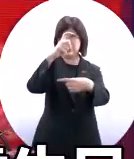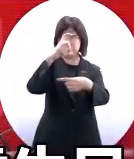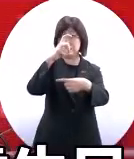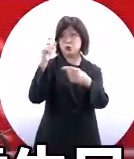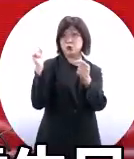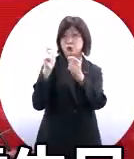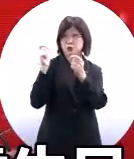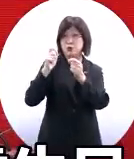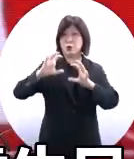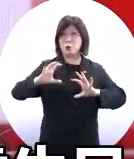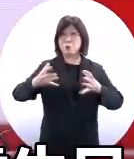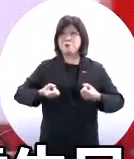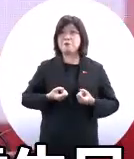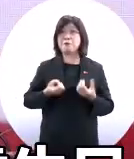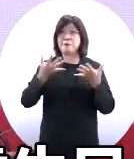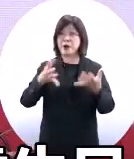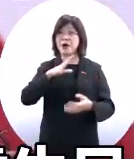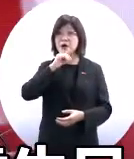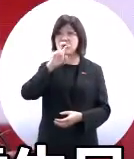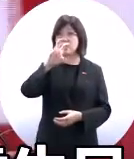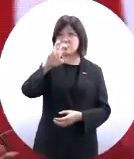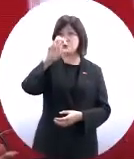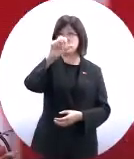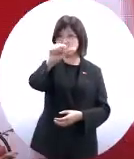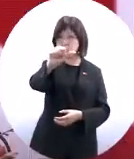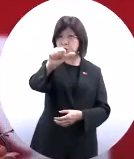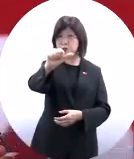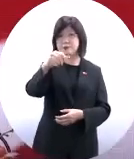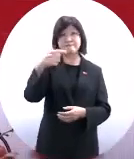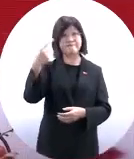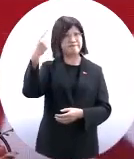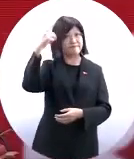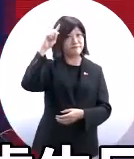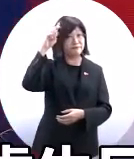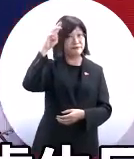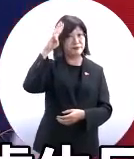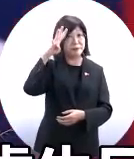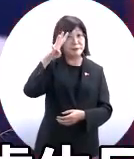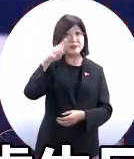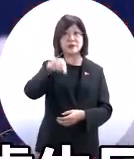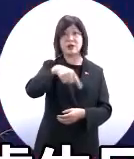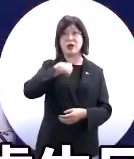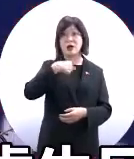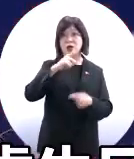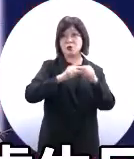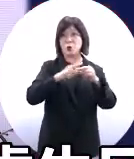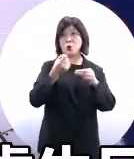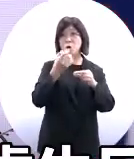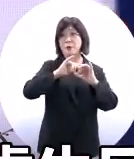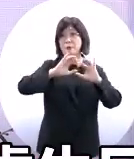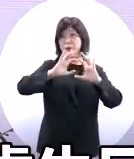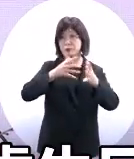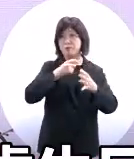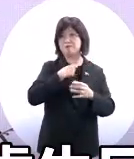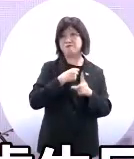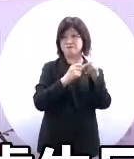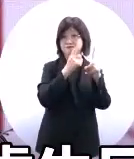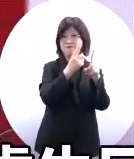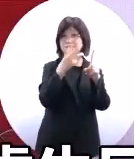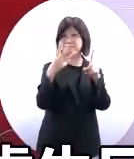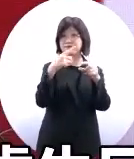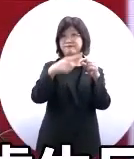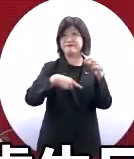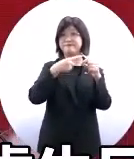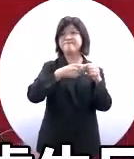完75岁生日，再过几天中华民国就要过